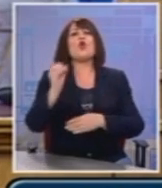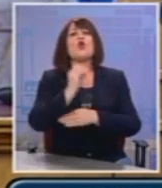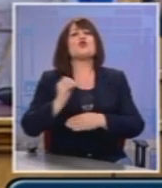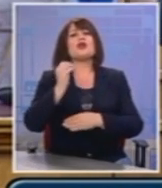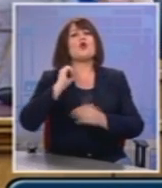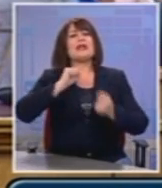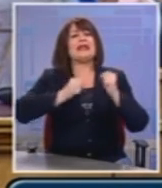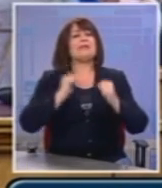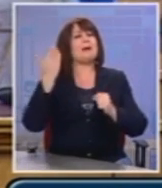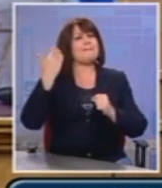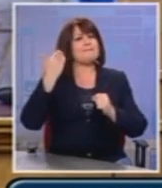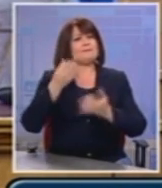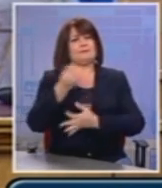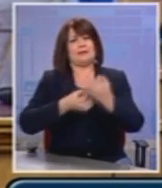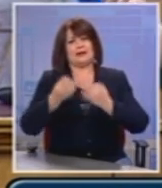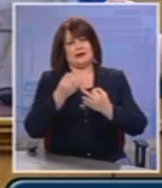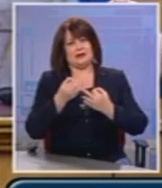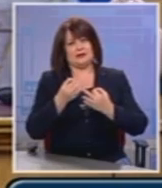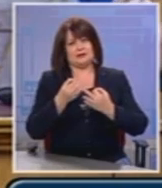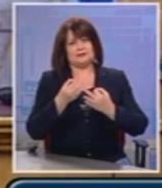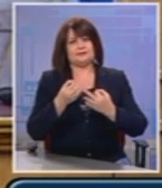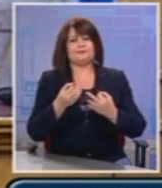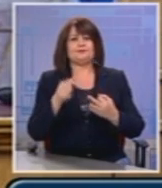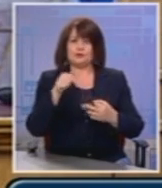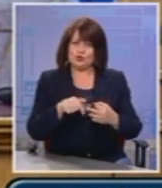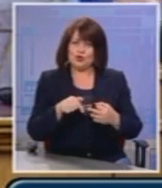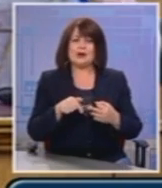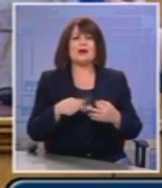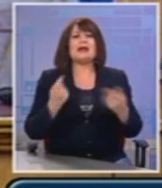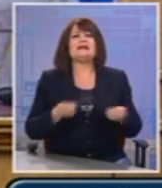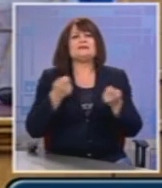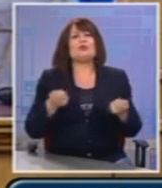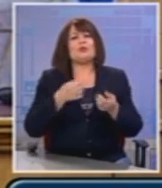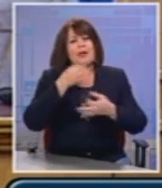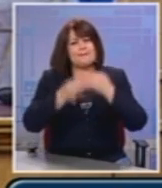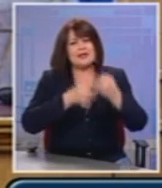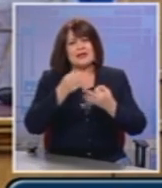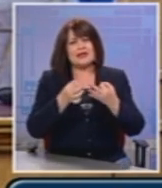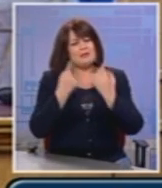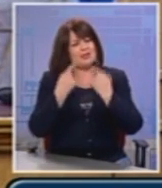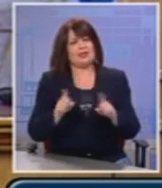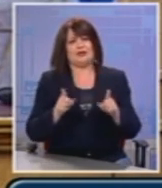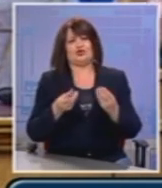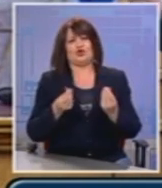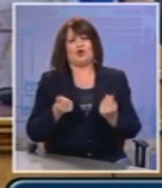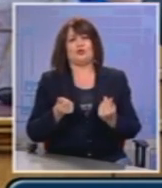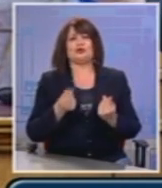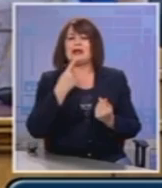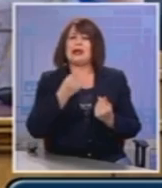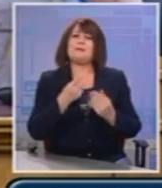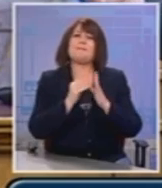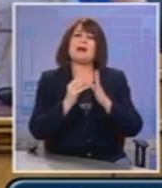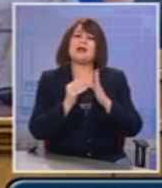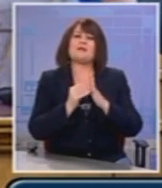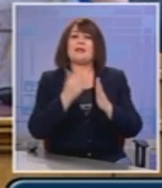πολλά χρό πολλά χρόνια τώρα το χρησιμοποιούμε το επιχείρημα αυτό για κάτι τελείως διαφορετικό λέμε ας πούμε αν δεν